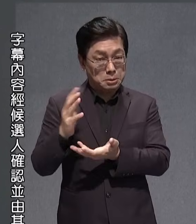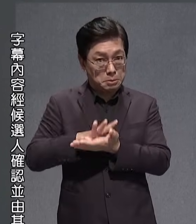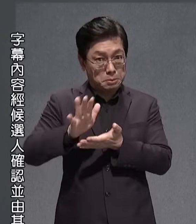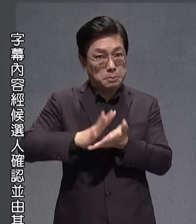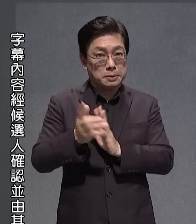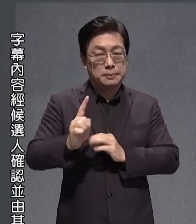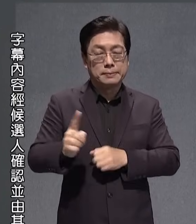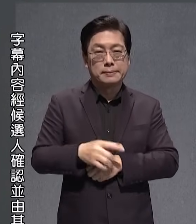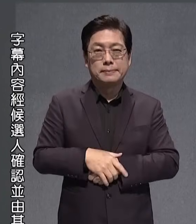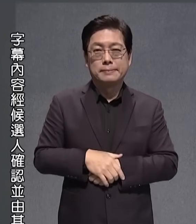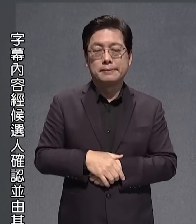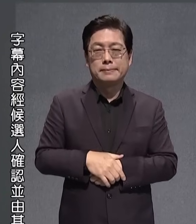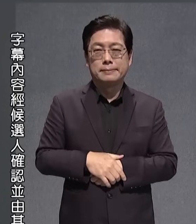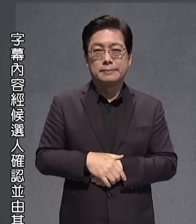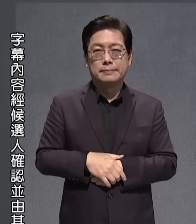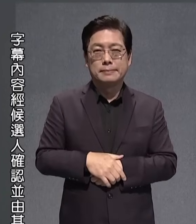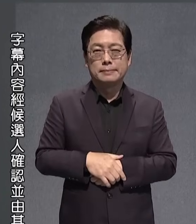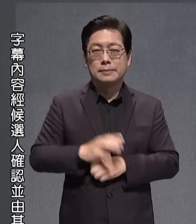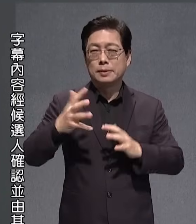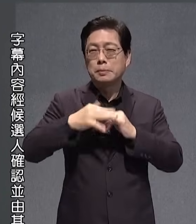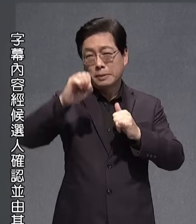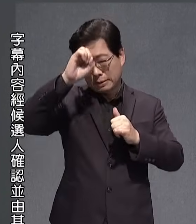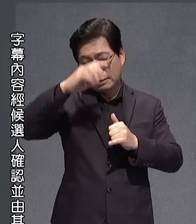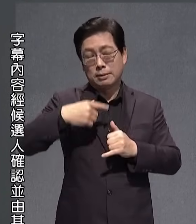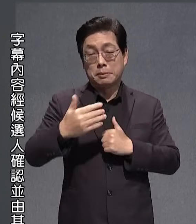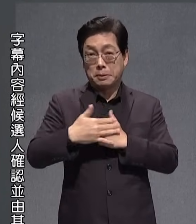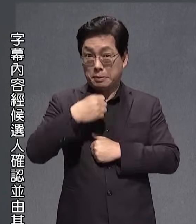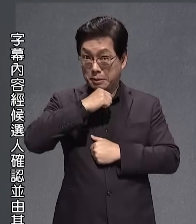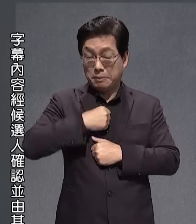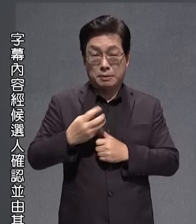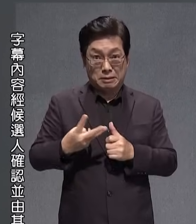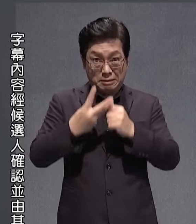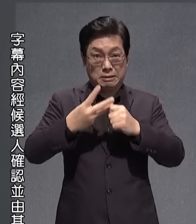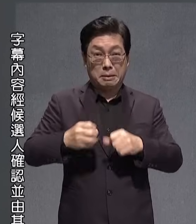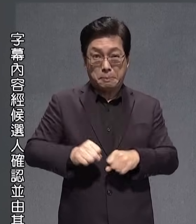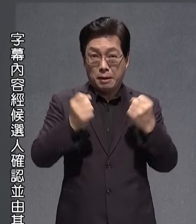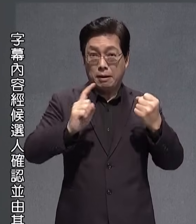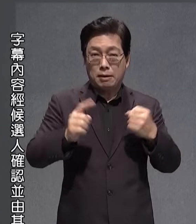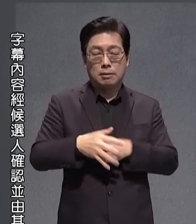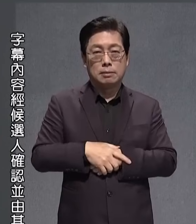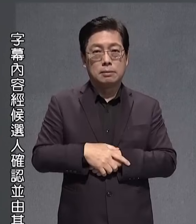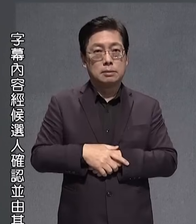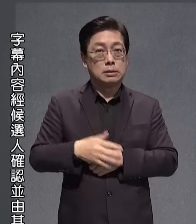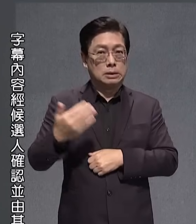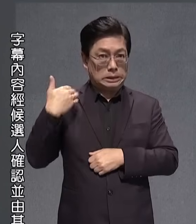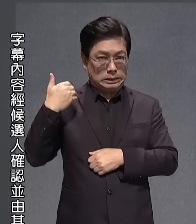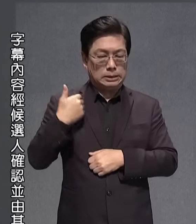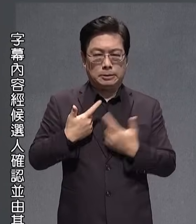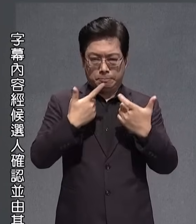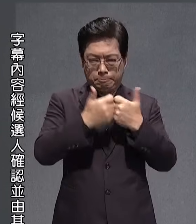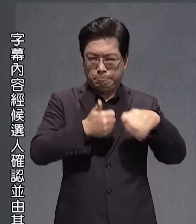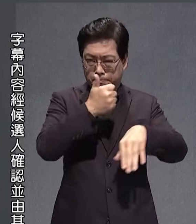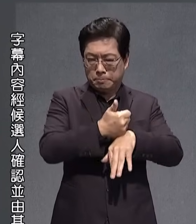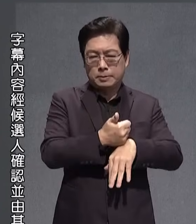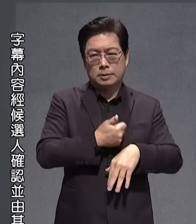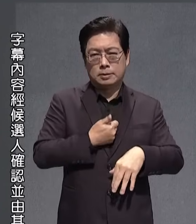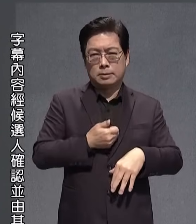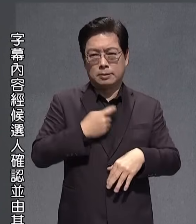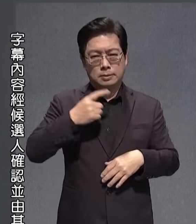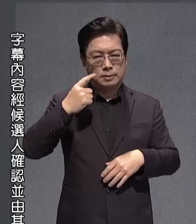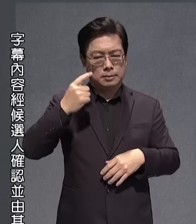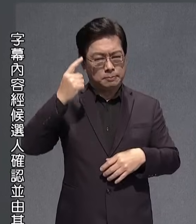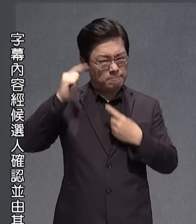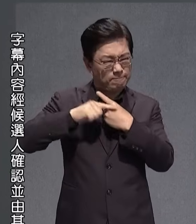什么样的一个情况？国民党带给他们社会的第三大祸害是，国民党为取得政权不择手段。手